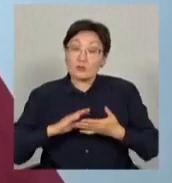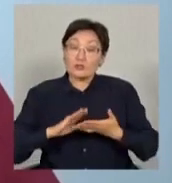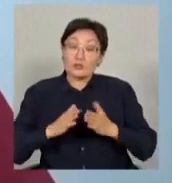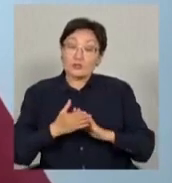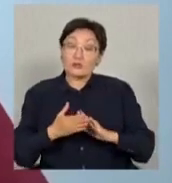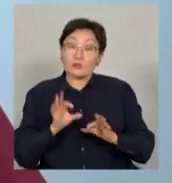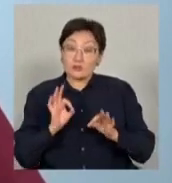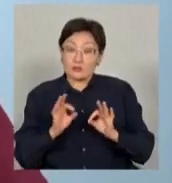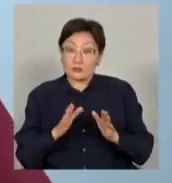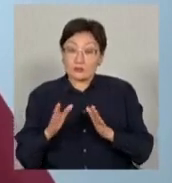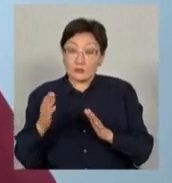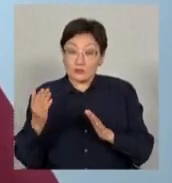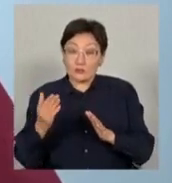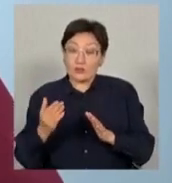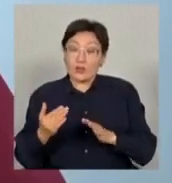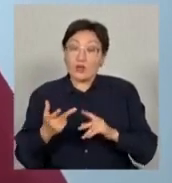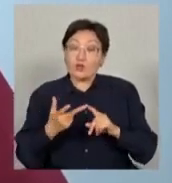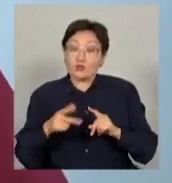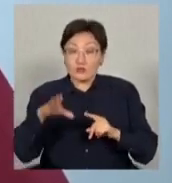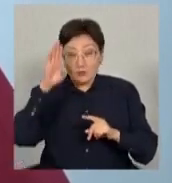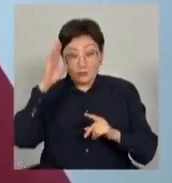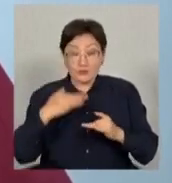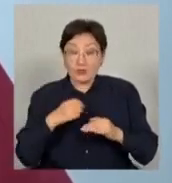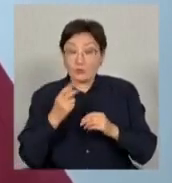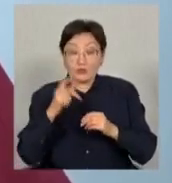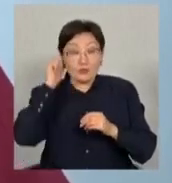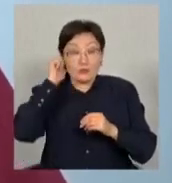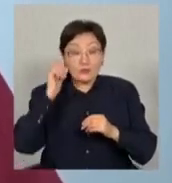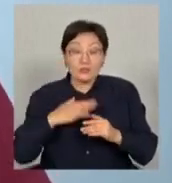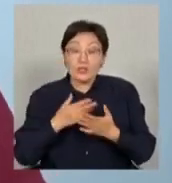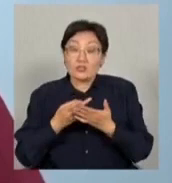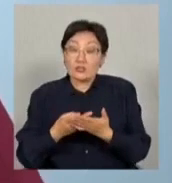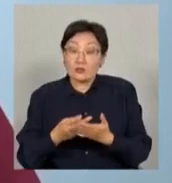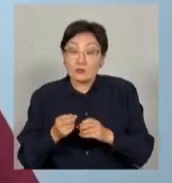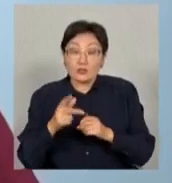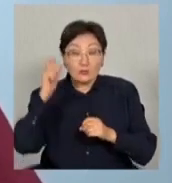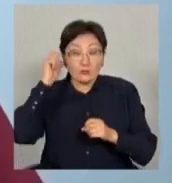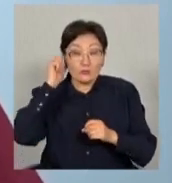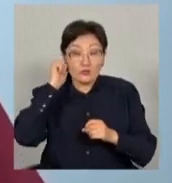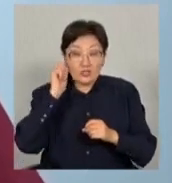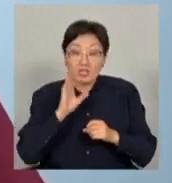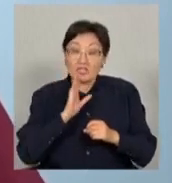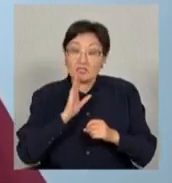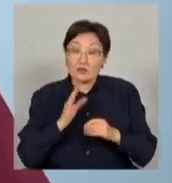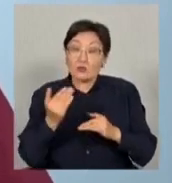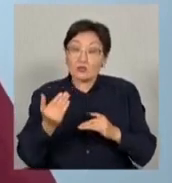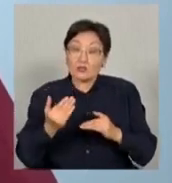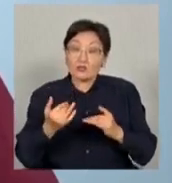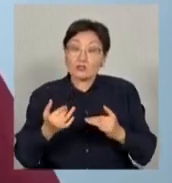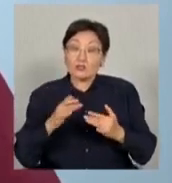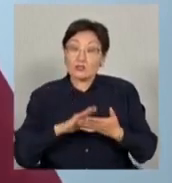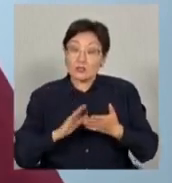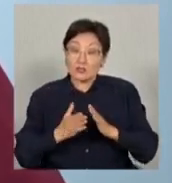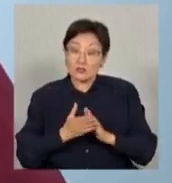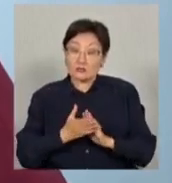жағдайлары қанағаттанарлы олардың. Үшіншісі бізде 13 жаста, бізде жатыр, қазір 13 жаста қыз бала. Оның да қазіргі кезде